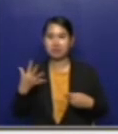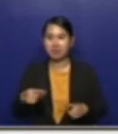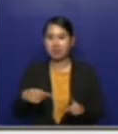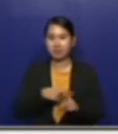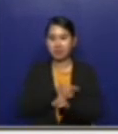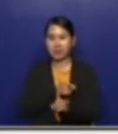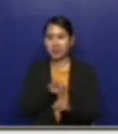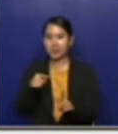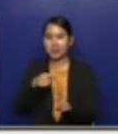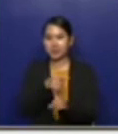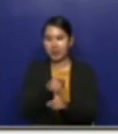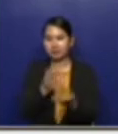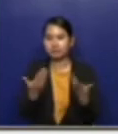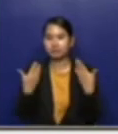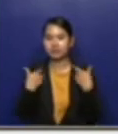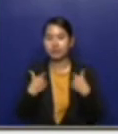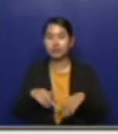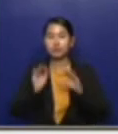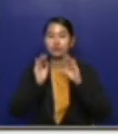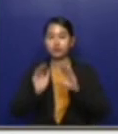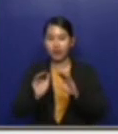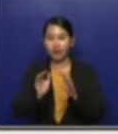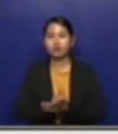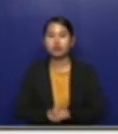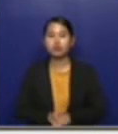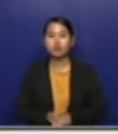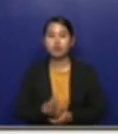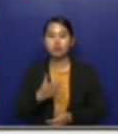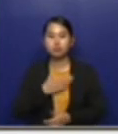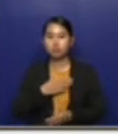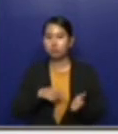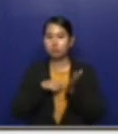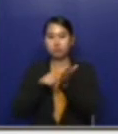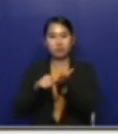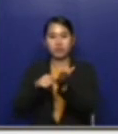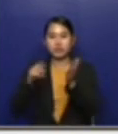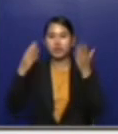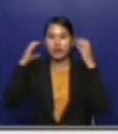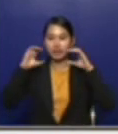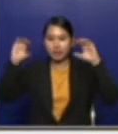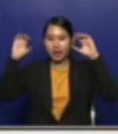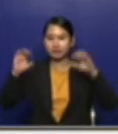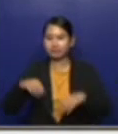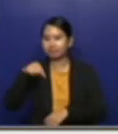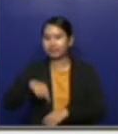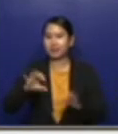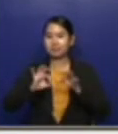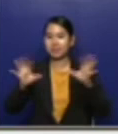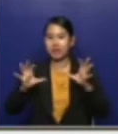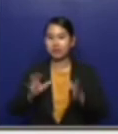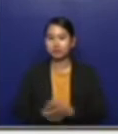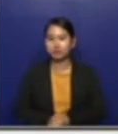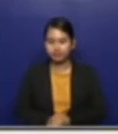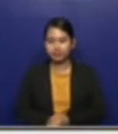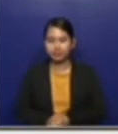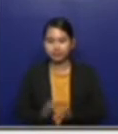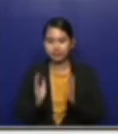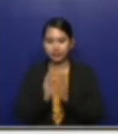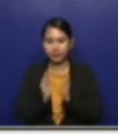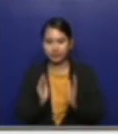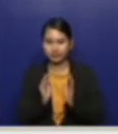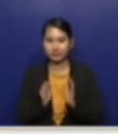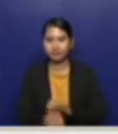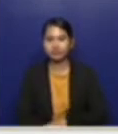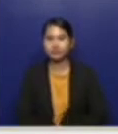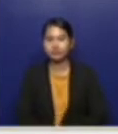รรมฝากครับพวกผมต้องยื่นรัฐบาลอย่างเดียวสภาไม่เกี่ยวครับขอบคุณครับ ขอบคุ